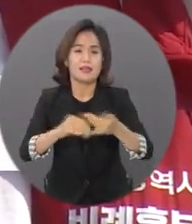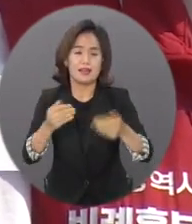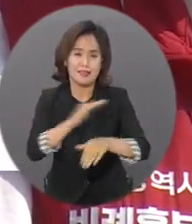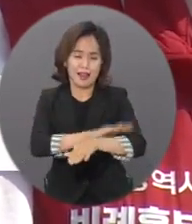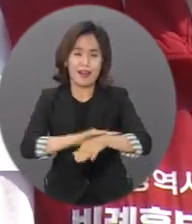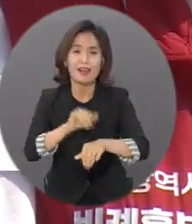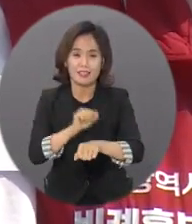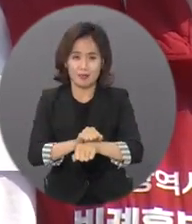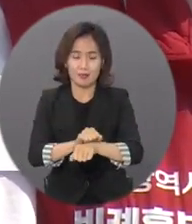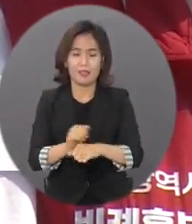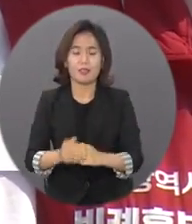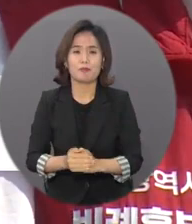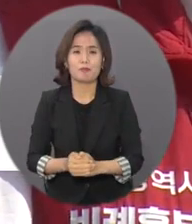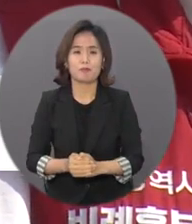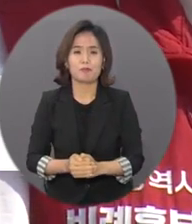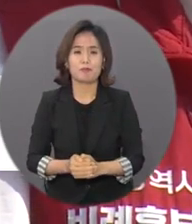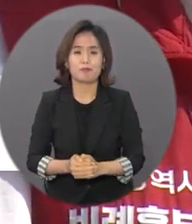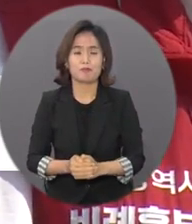일해내겠습니다.